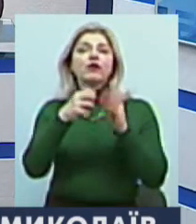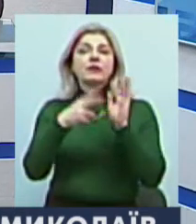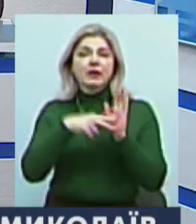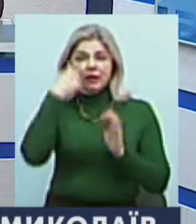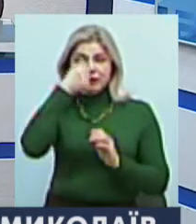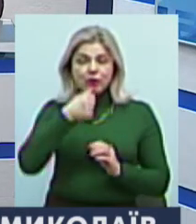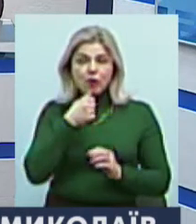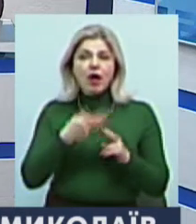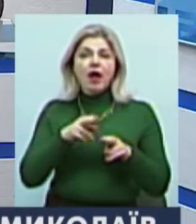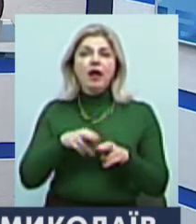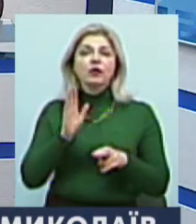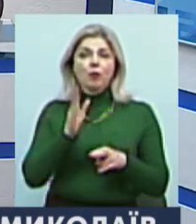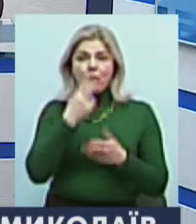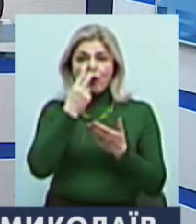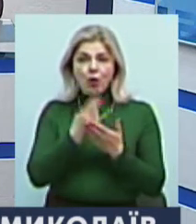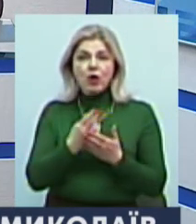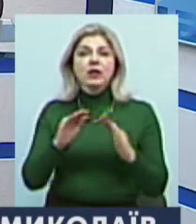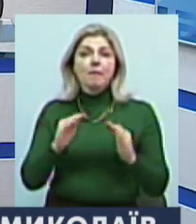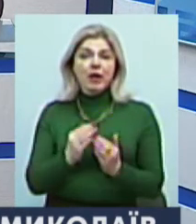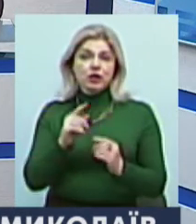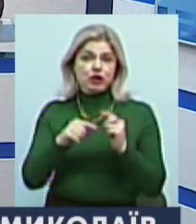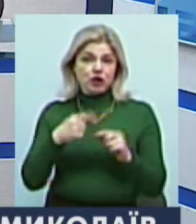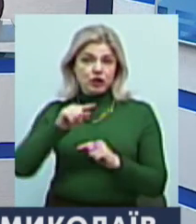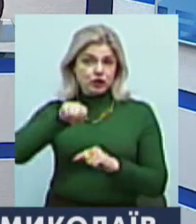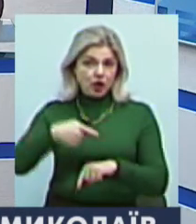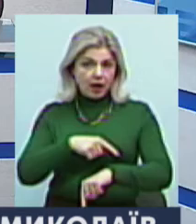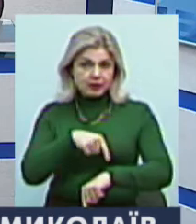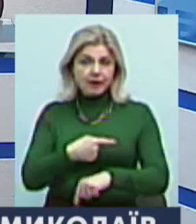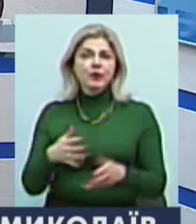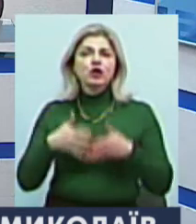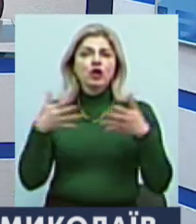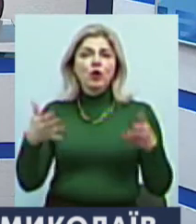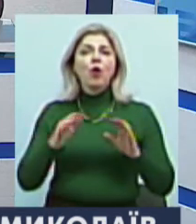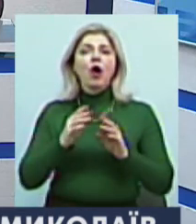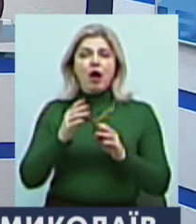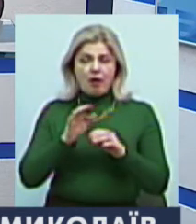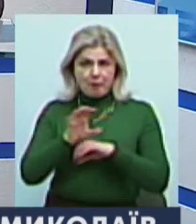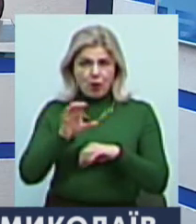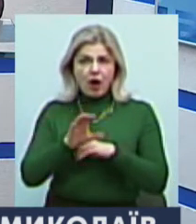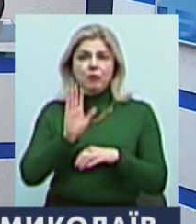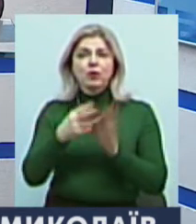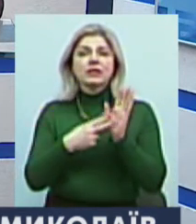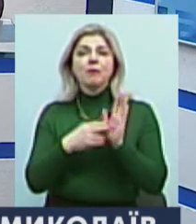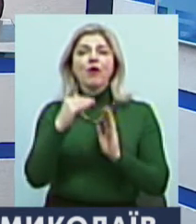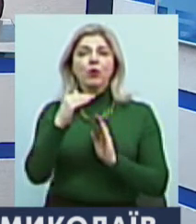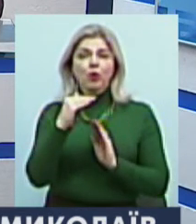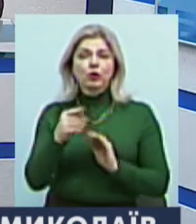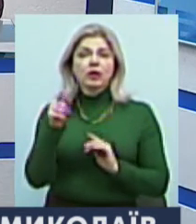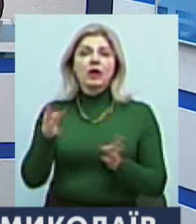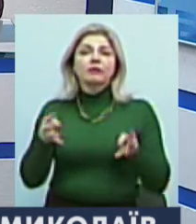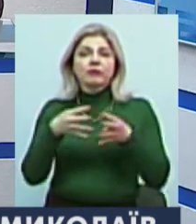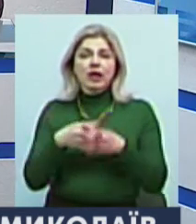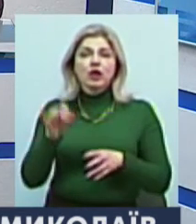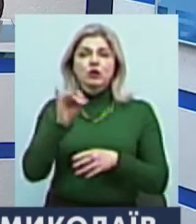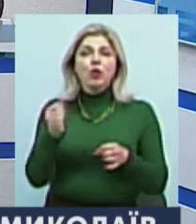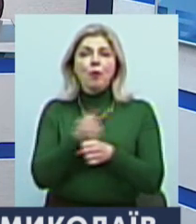один такий відбудеться менш як за годину. У широкий прокат картина вийде 7 лютого. Як автори поєднували історії боротьби